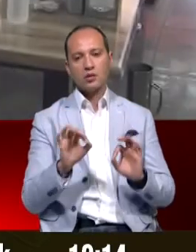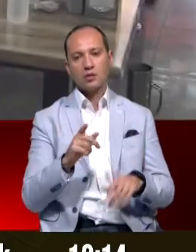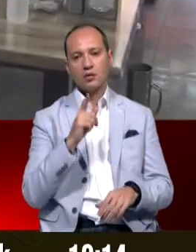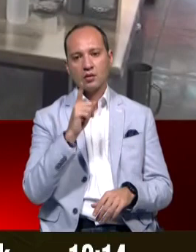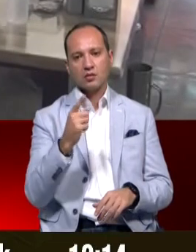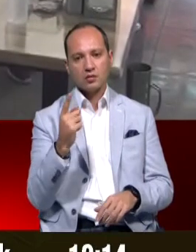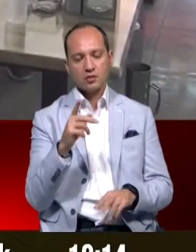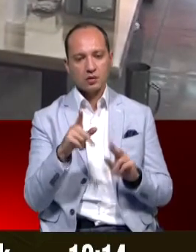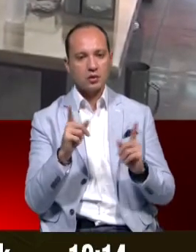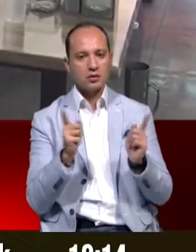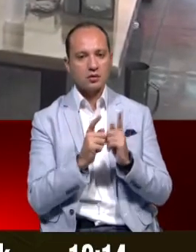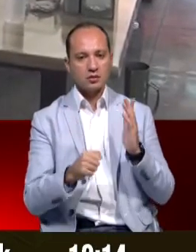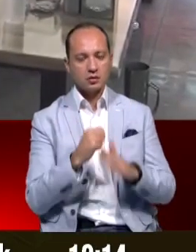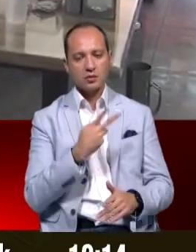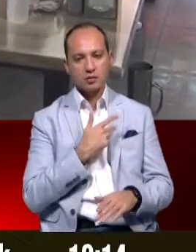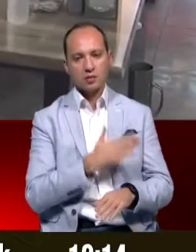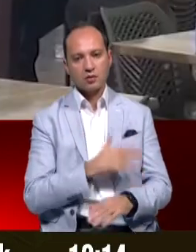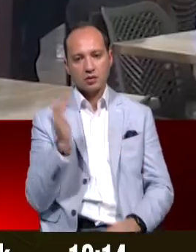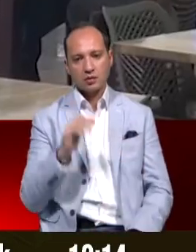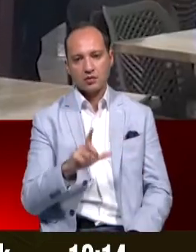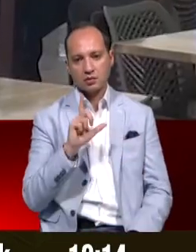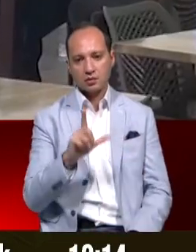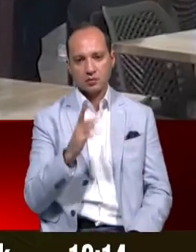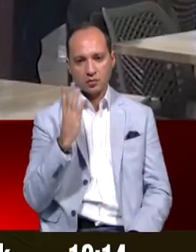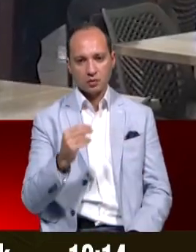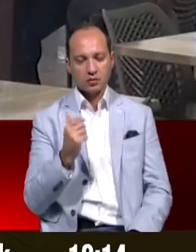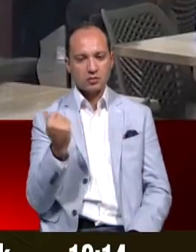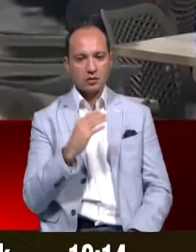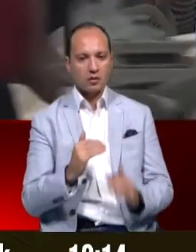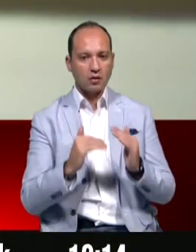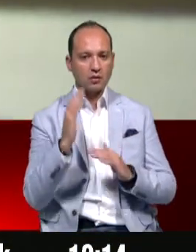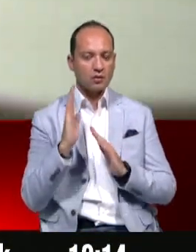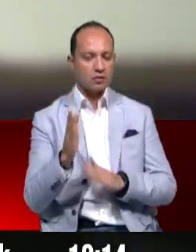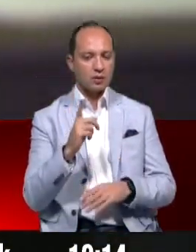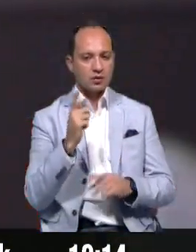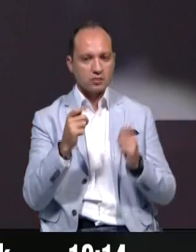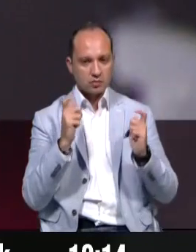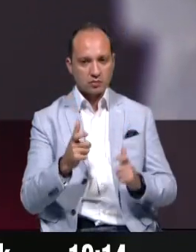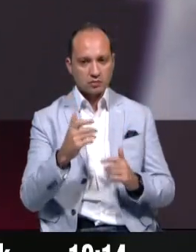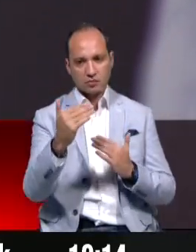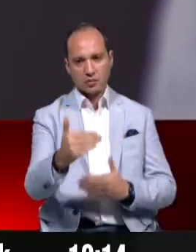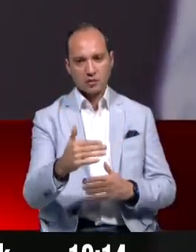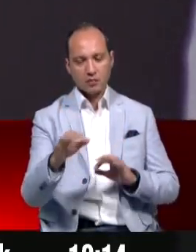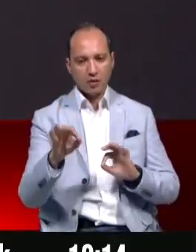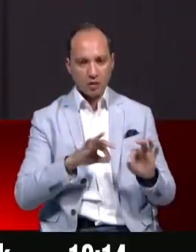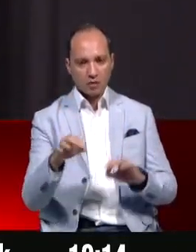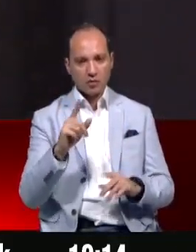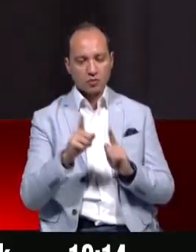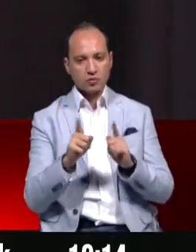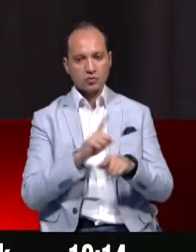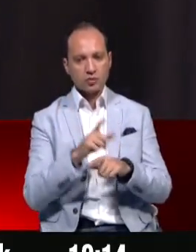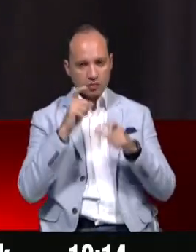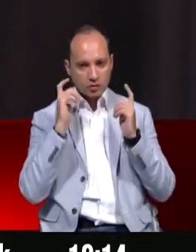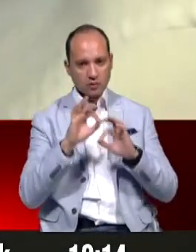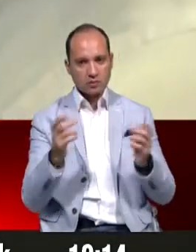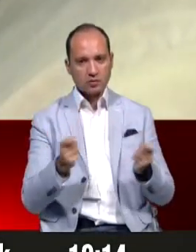mutlaka bu şekildeki kısıtlamaların bizim ülkemizde de gelmesi gerekebilir. Rakam artışı devam ederse. İş yerinde mesafeyi ayarlasak bile uzun süre